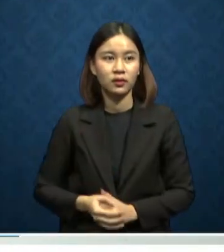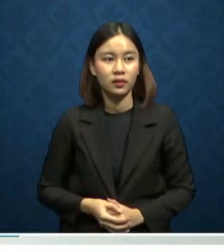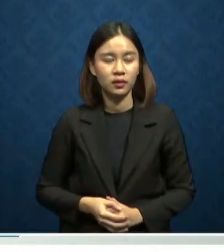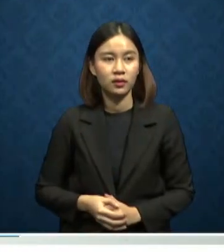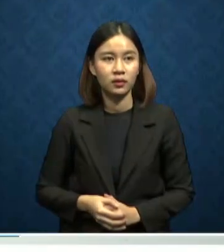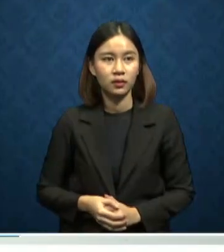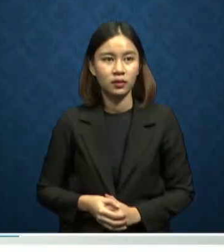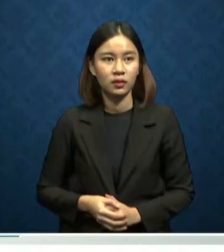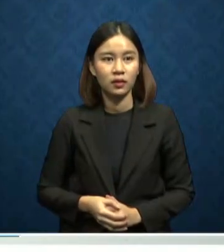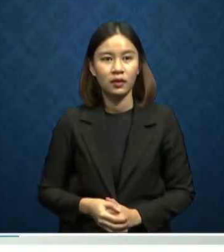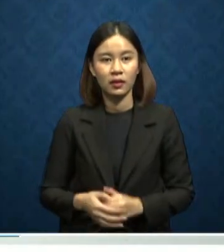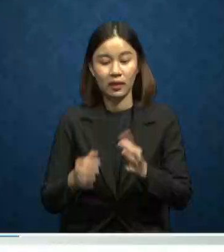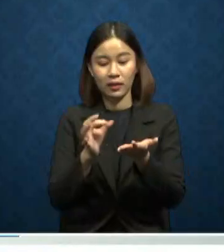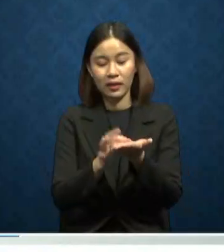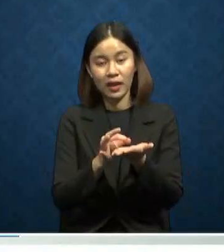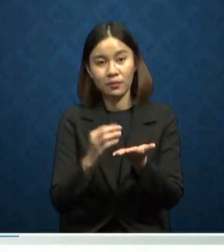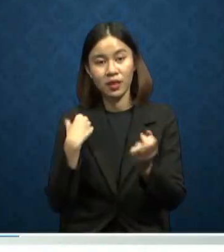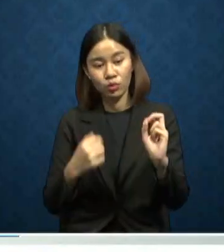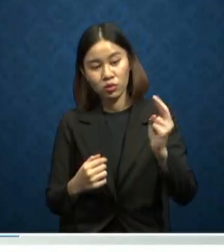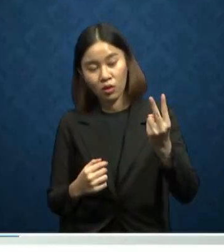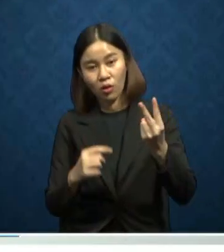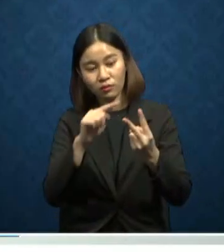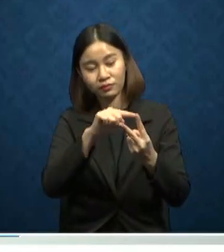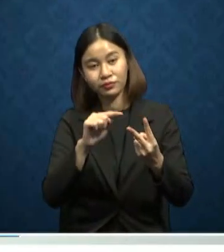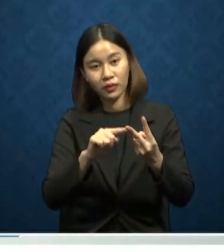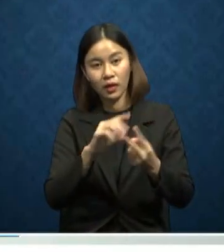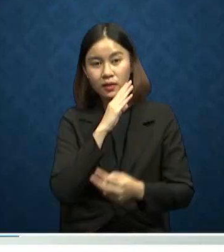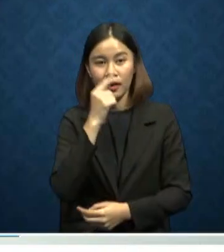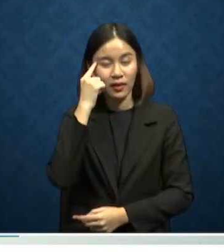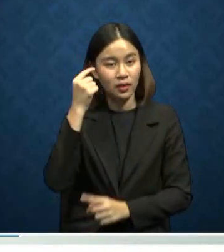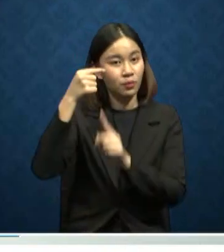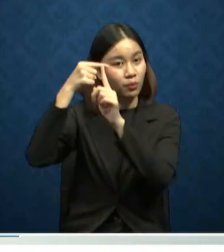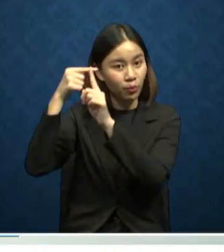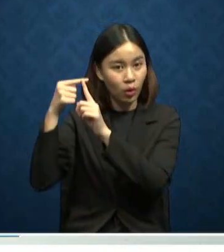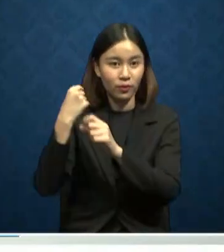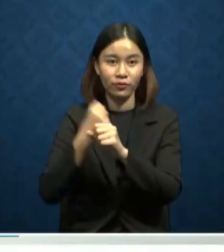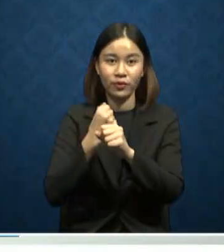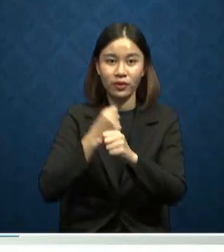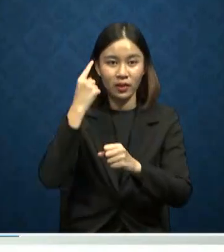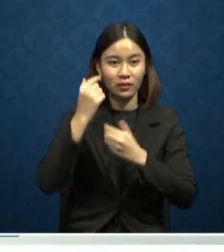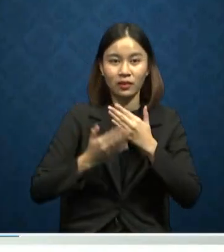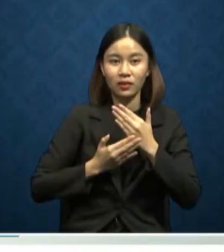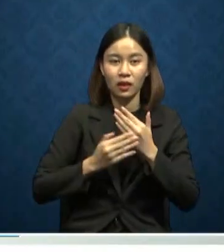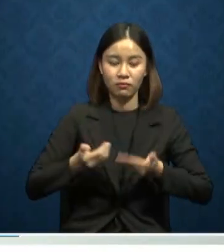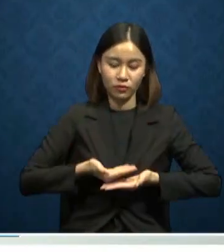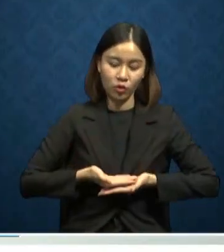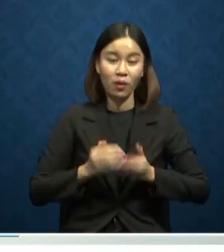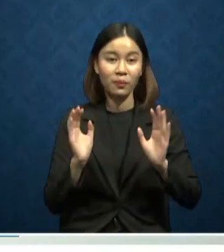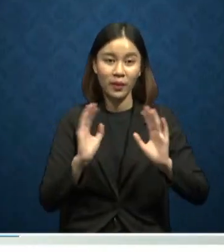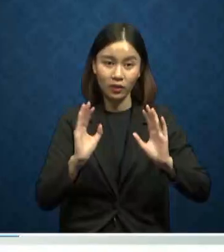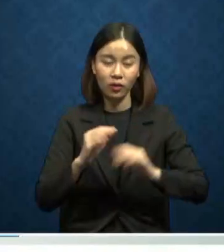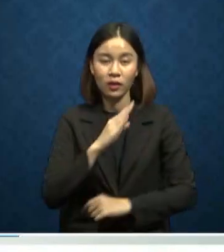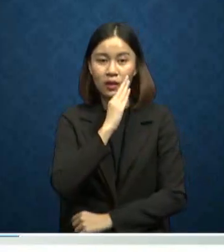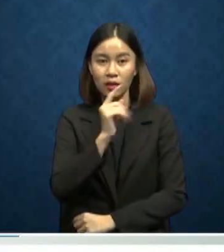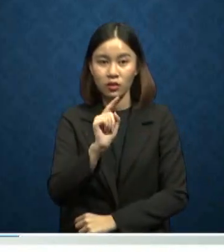เหรียญอาจจะมีสองด้านถ้าเราคิดในแง่บวกเราก็ไม่ต้องฝึกสมาธิเวล